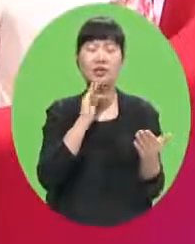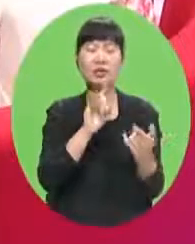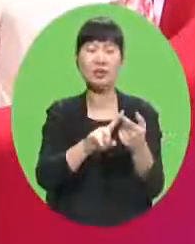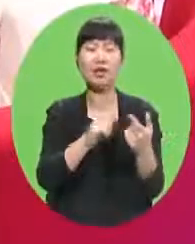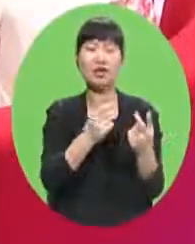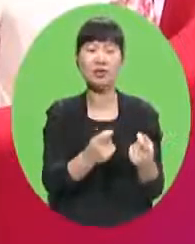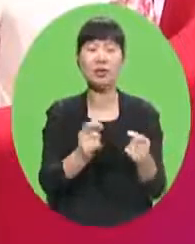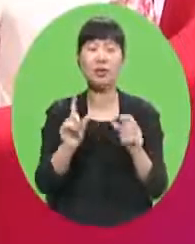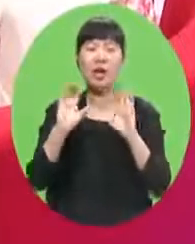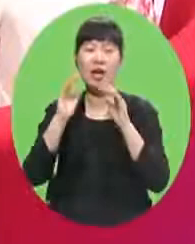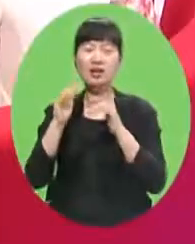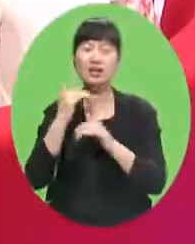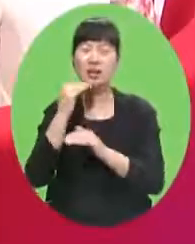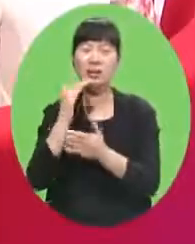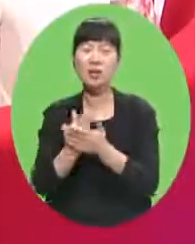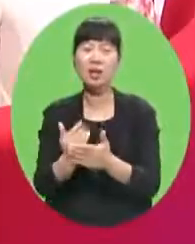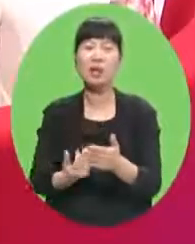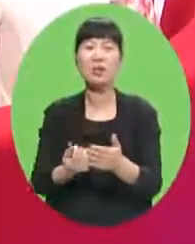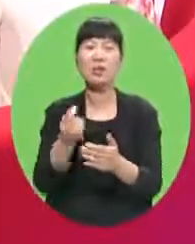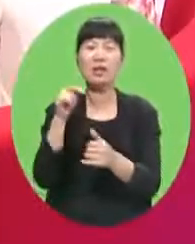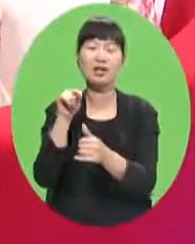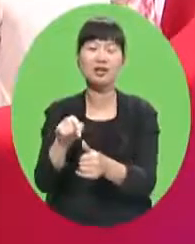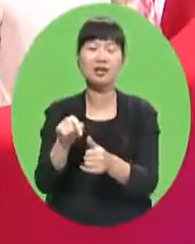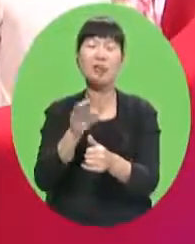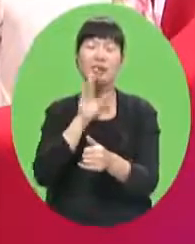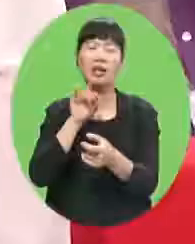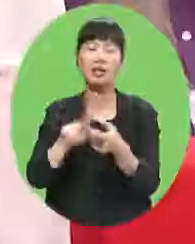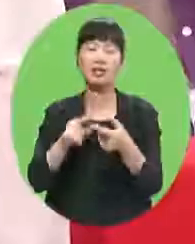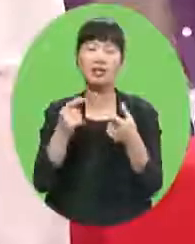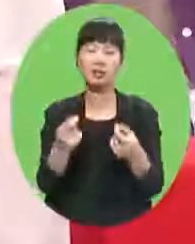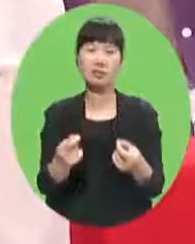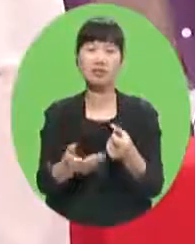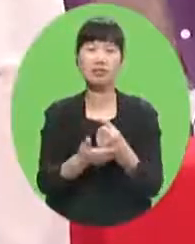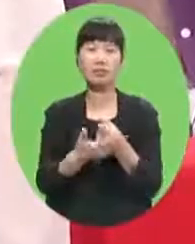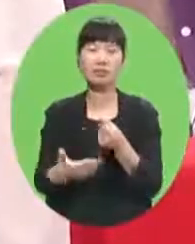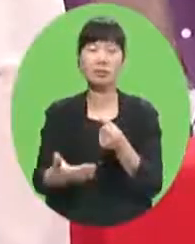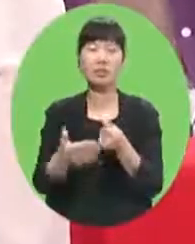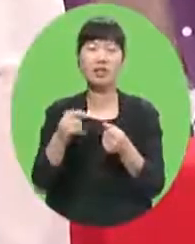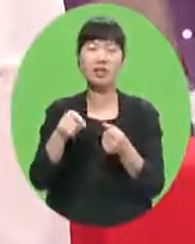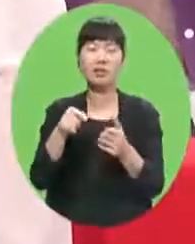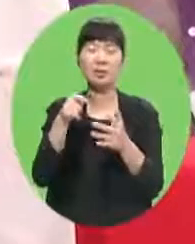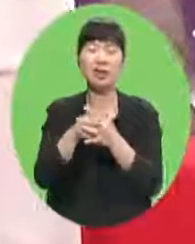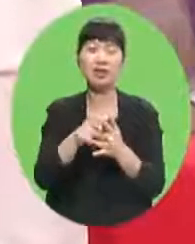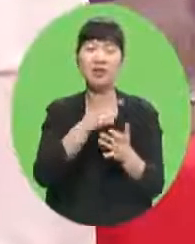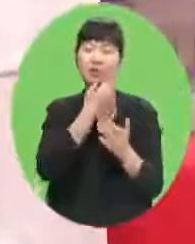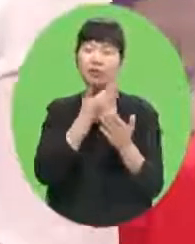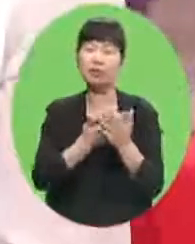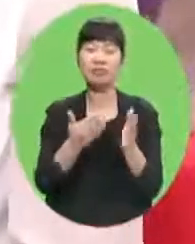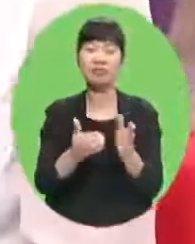있고 어떤 아이는 기다리지 말고 빨리빨리 지시를 내려주는 게 맞는 아이가 있거든요. 이 파악이 굉장히 중요하다고 볼 수가 있죠.